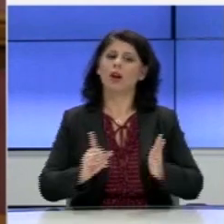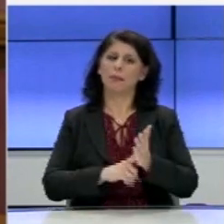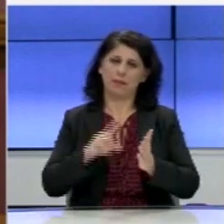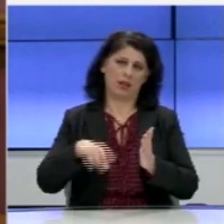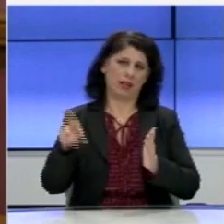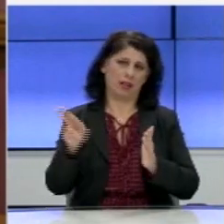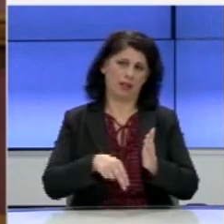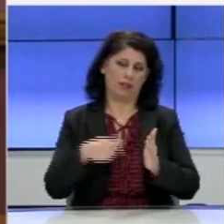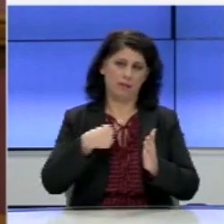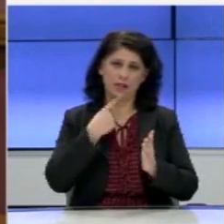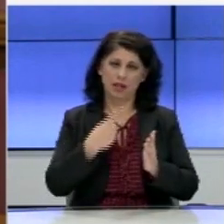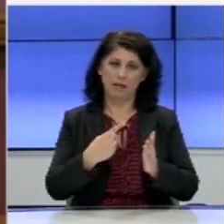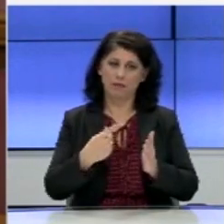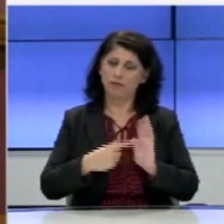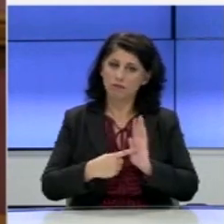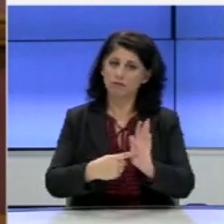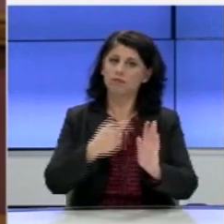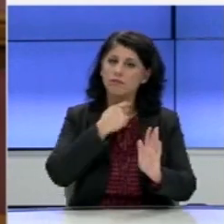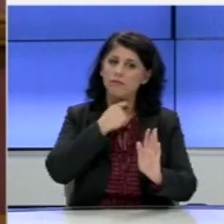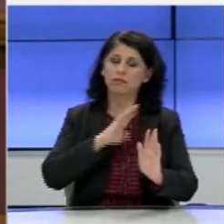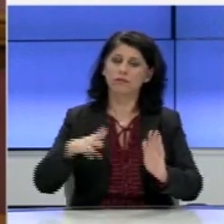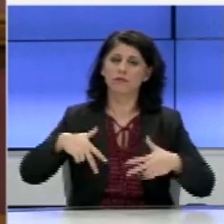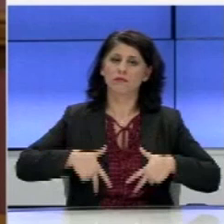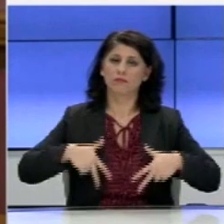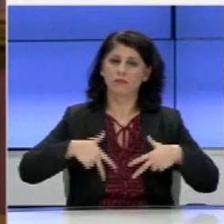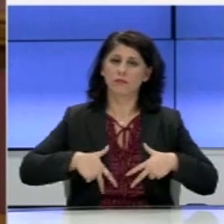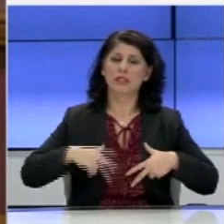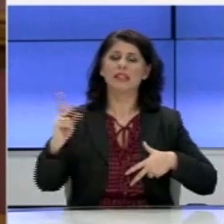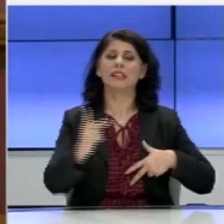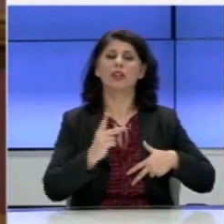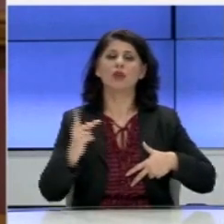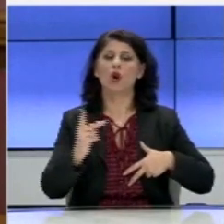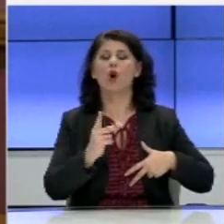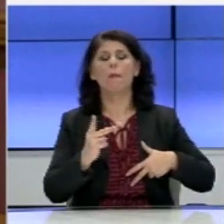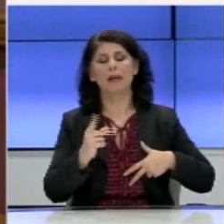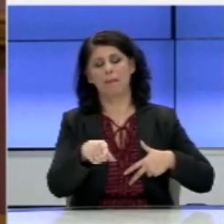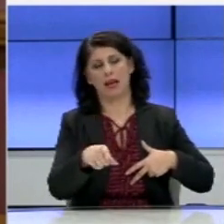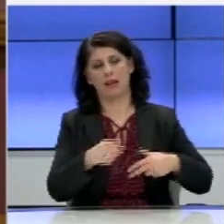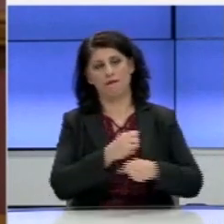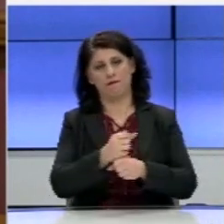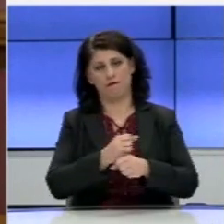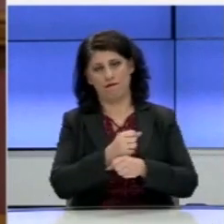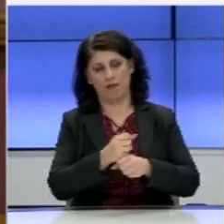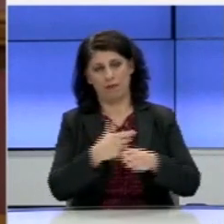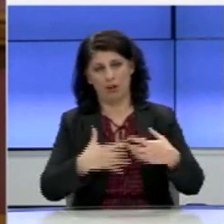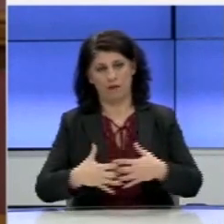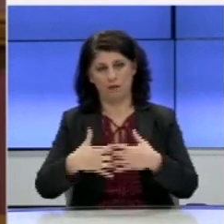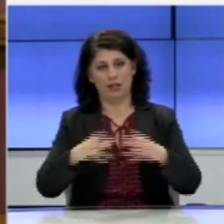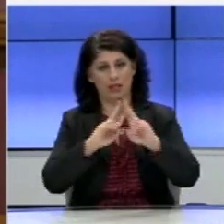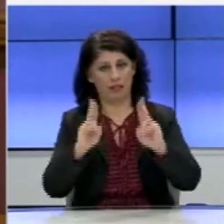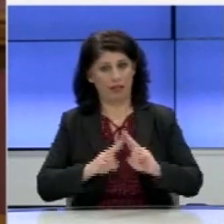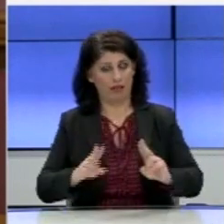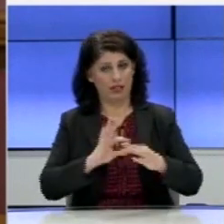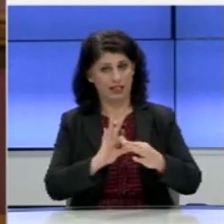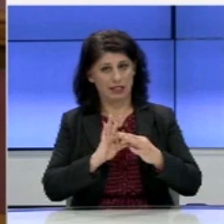να καταργηθεί, εμείς λέμε, και αναδεικνύει η ανάγκη της κρατικής κοινωνικοποιημένης βιομηχανίας φαρμάκου, αλλά και της διεθνούς συνεργασίας